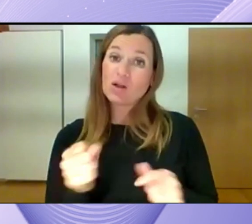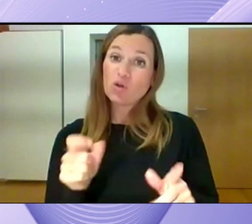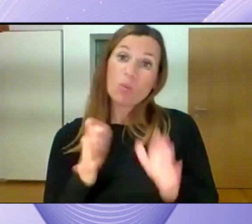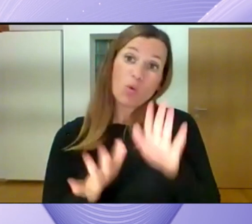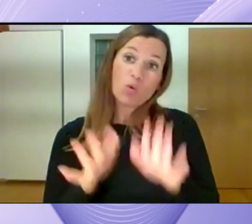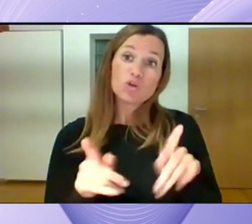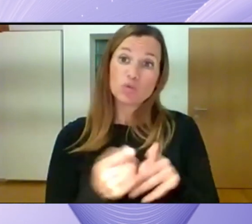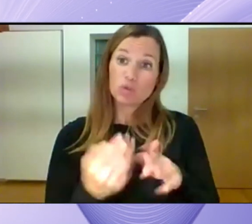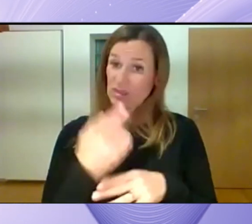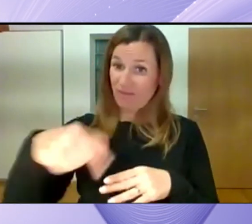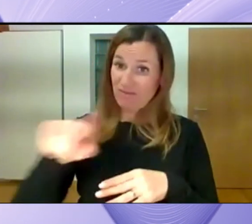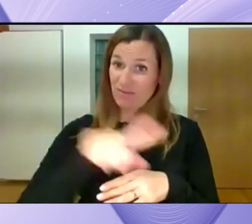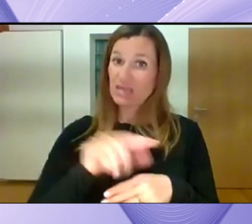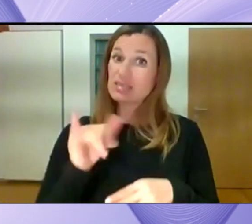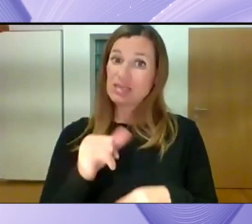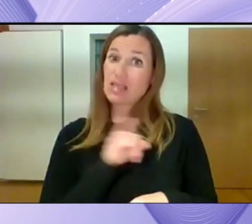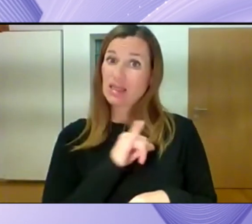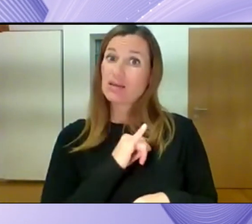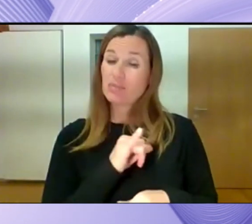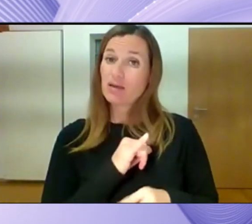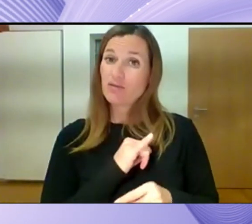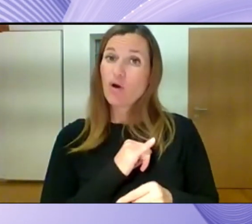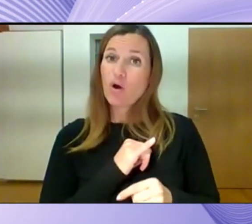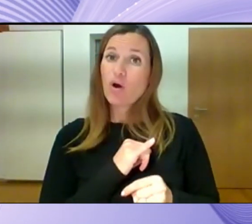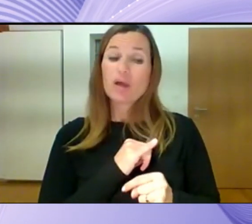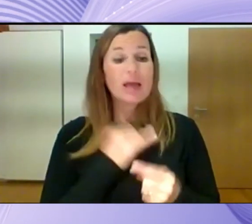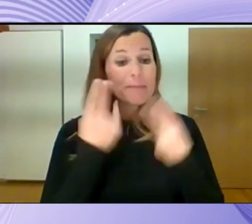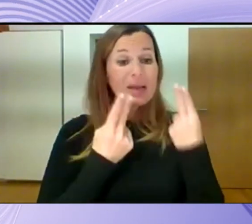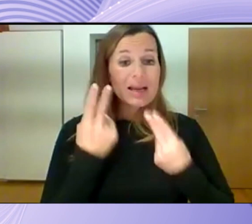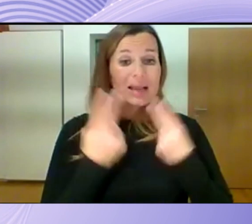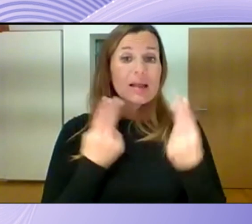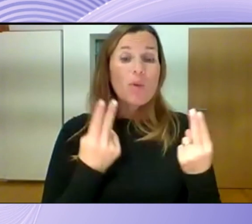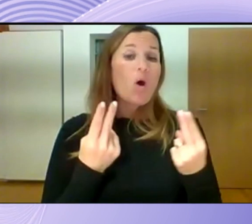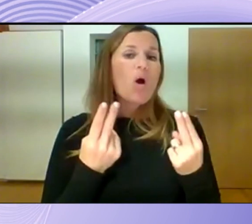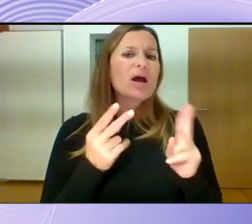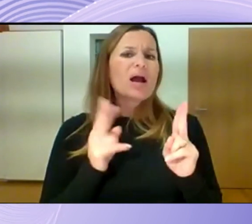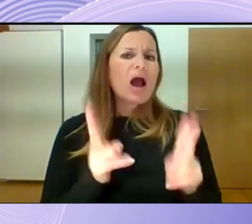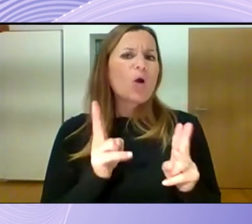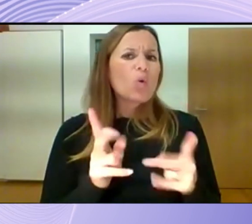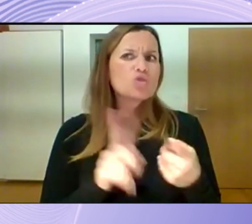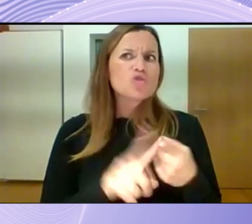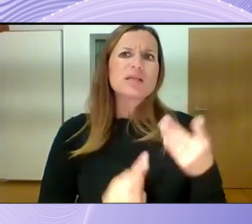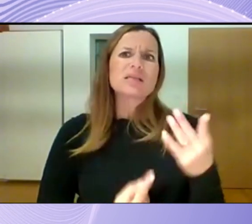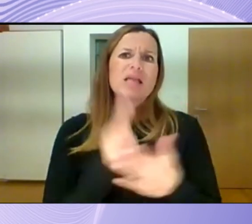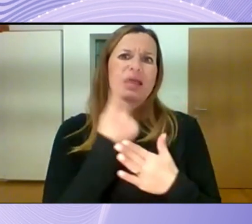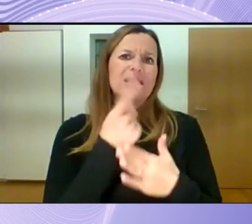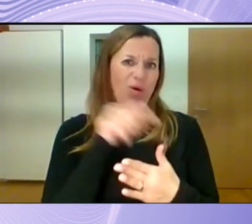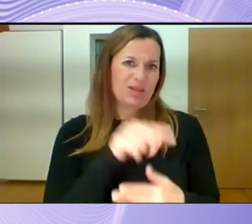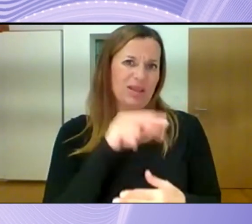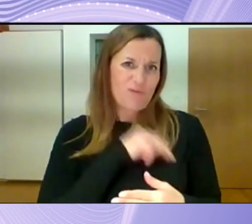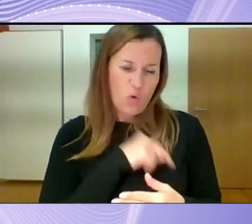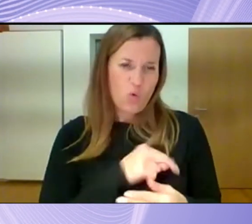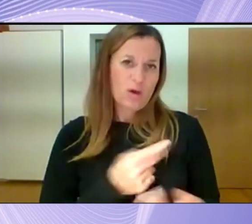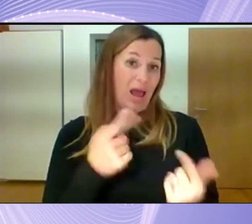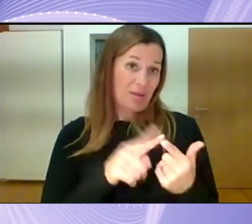zanimivo, da gremo čez to, kako si pa to, ko se znajdemo v taki vlogi, ali pa če ste že v taki